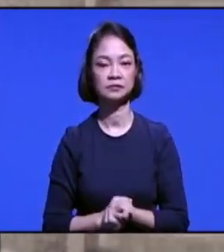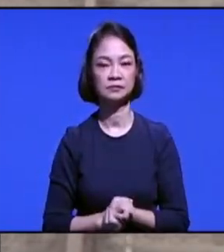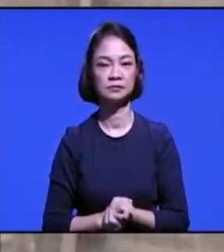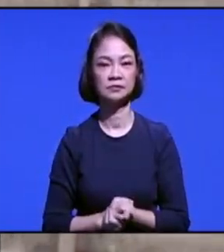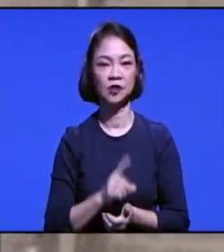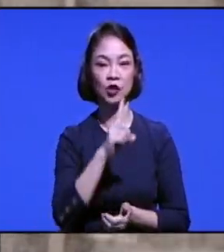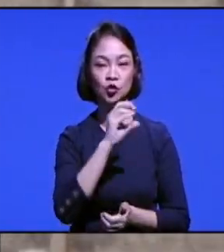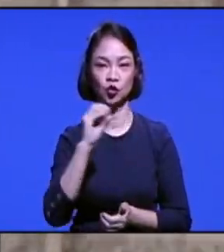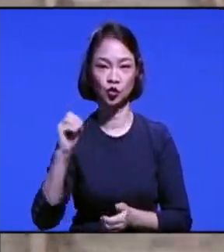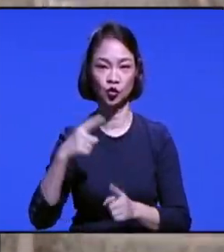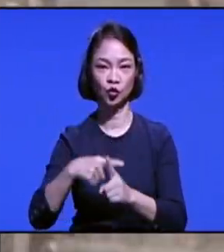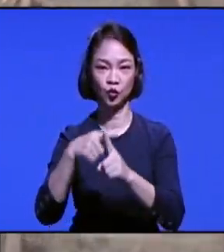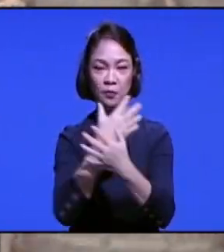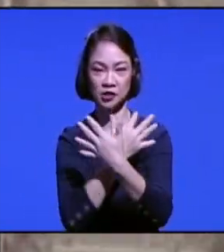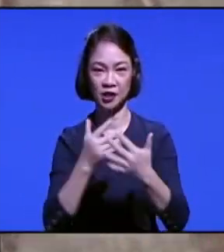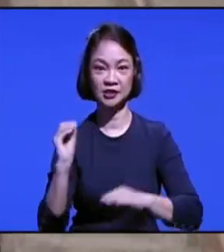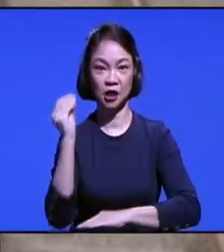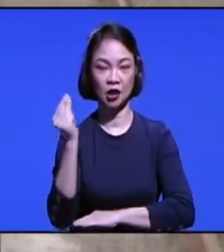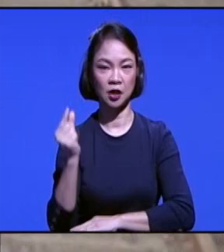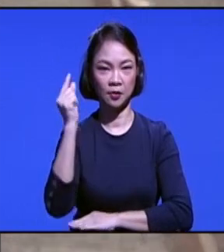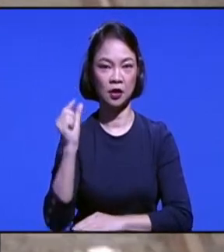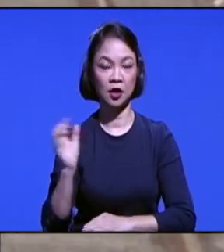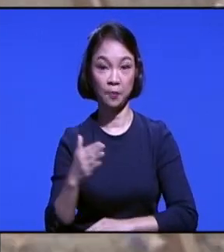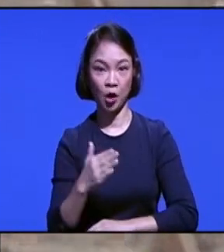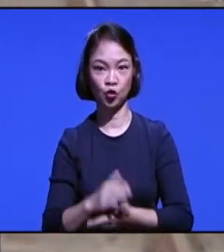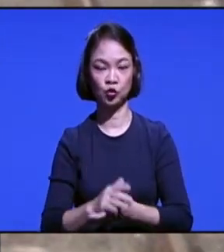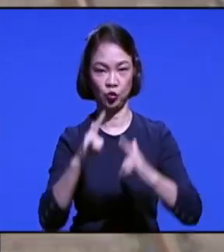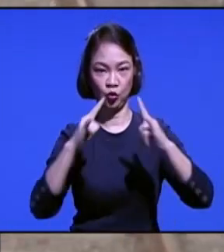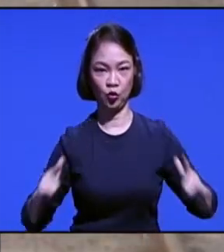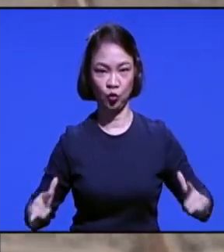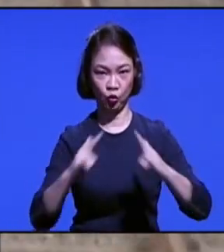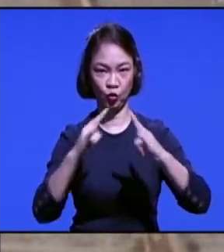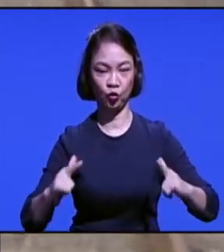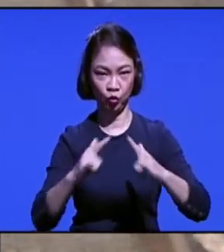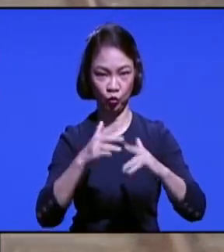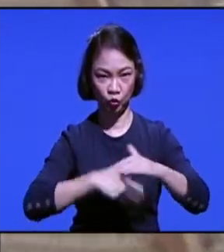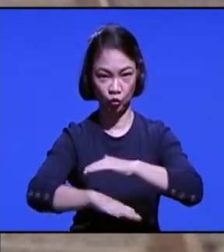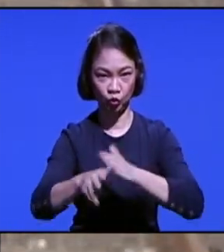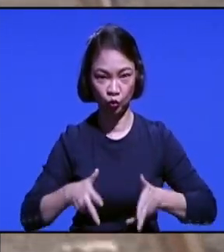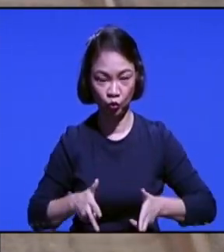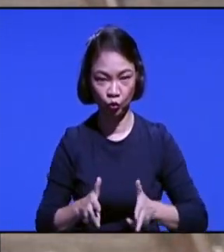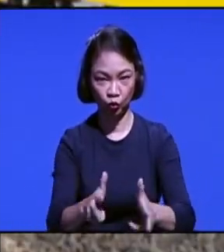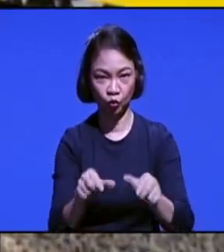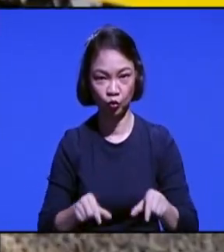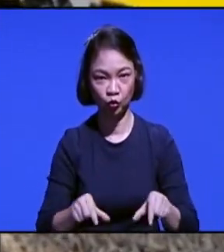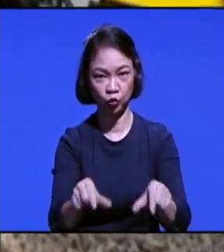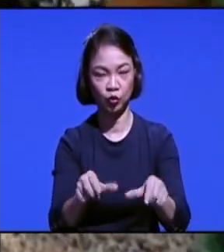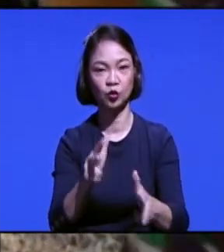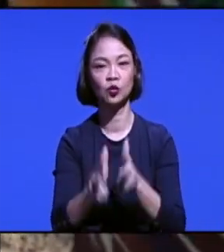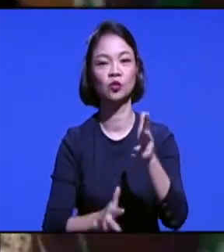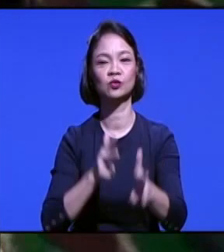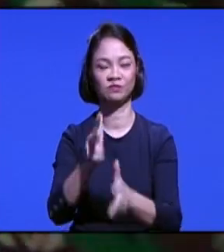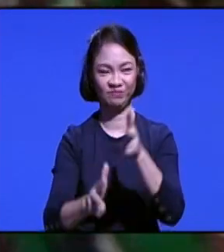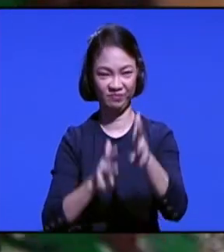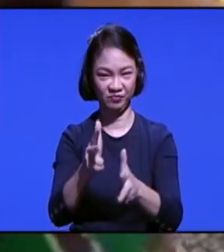Ratusan warga korban banjir di Jakarta Barat membangun tenda-tenda darurat di bantaran rel kereta listrik lintas Duri Tangerang. Mereka